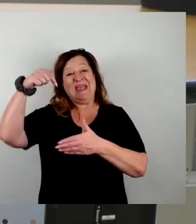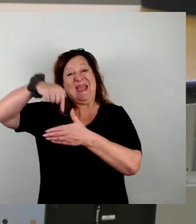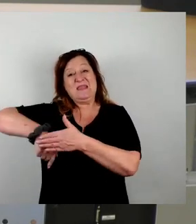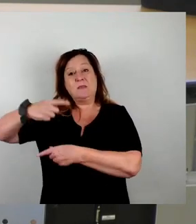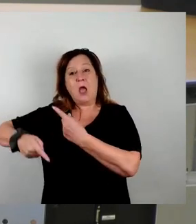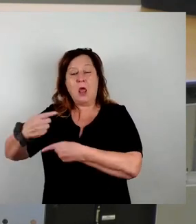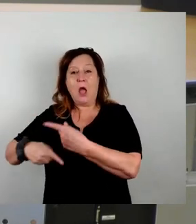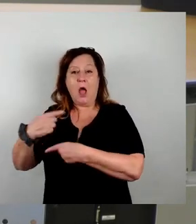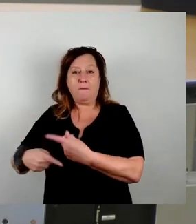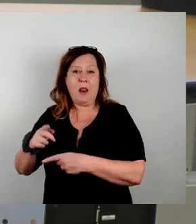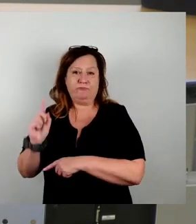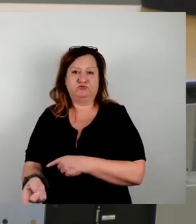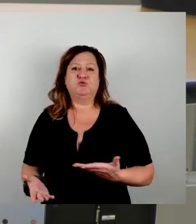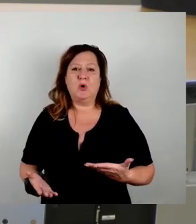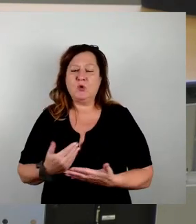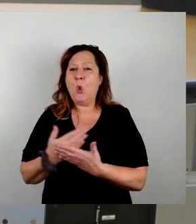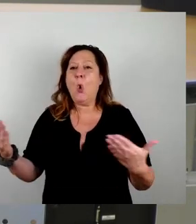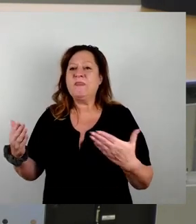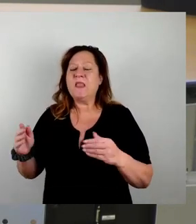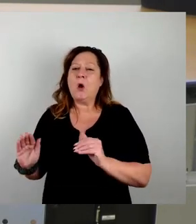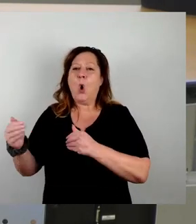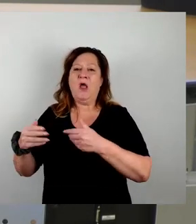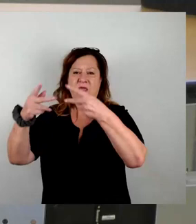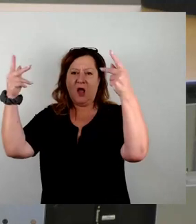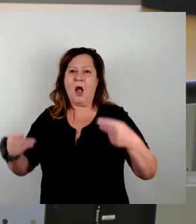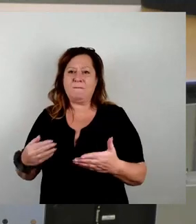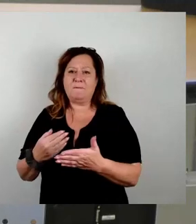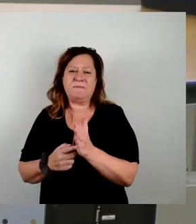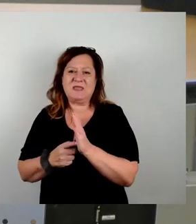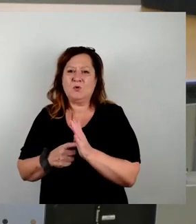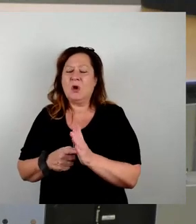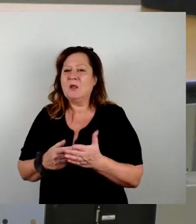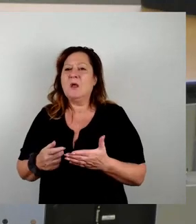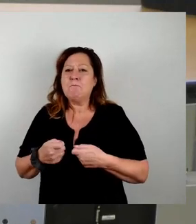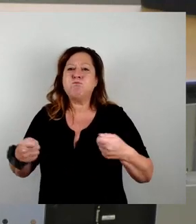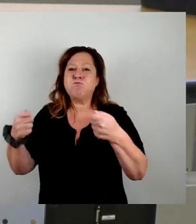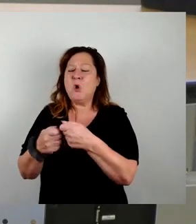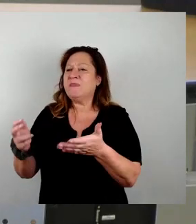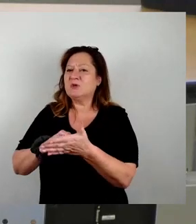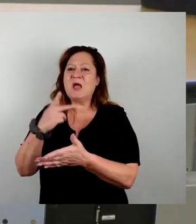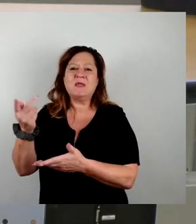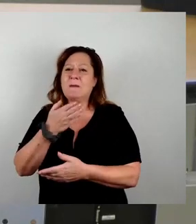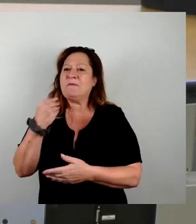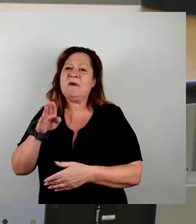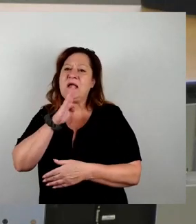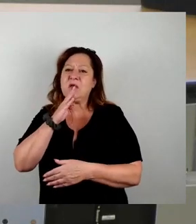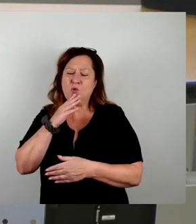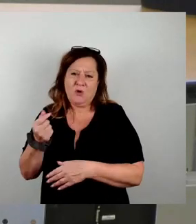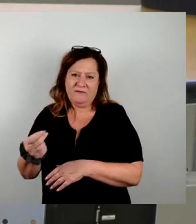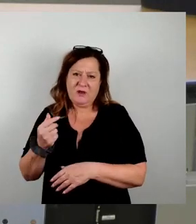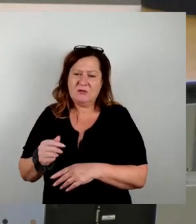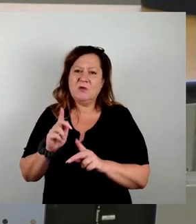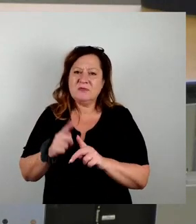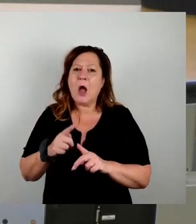den Rahmenbedingungen im Bund, wo bestellt wurde und nicht ausgiebig finanziert wurde. Deswegen werden wir in diesem Fall den Antrag der Linken